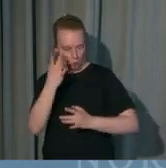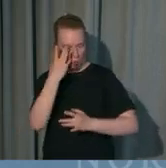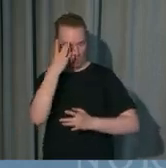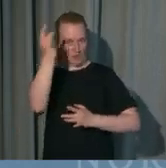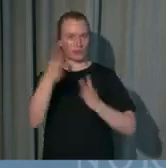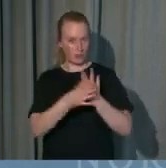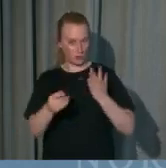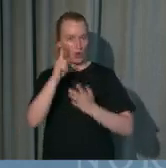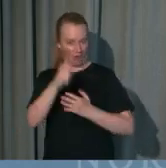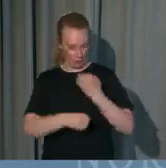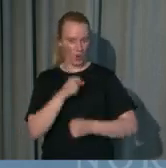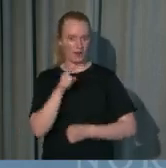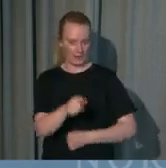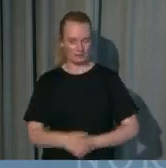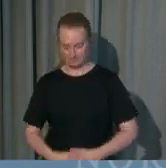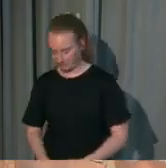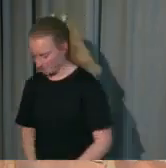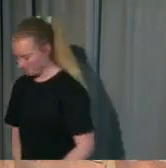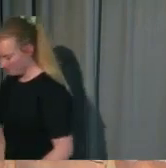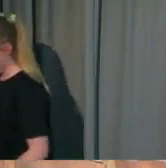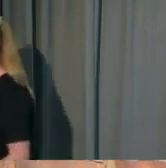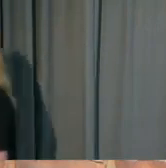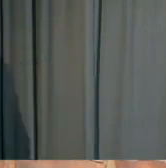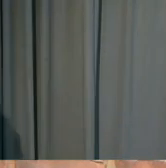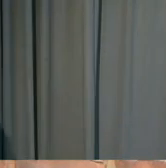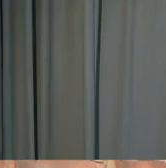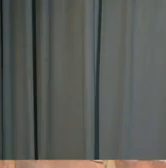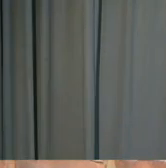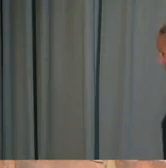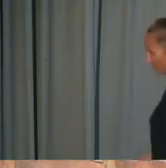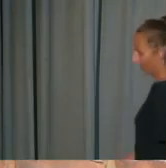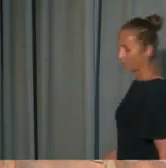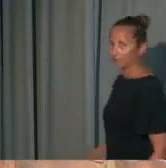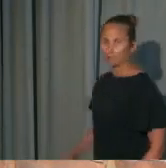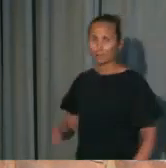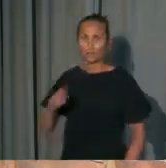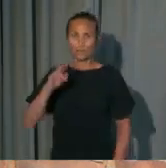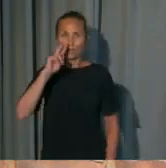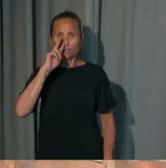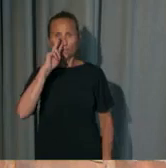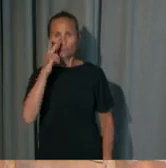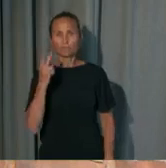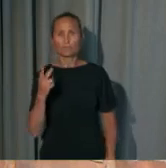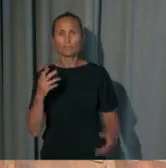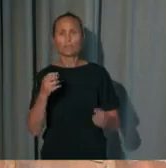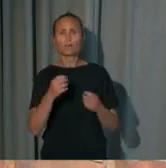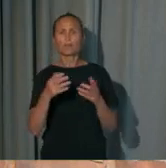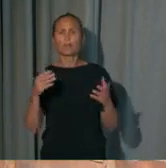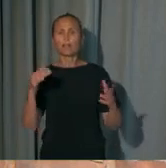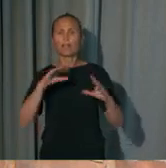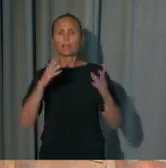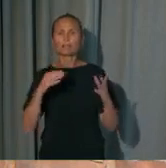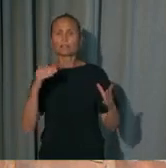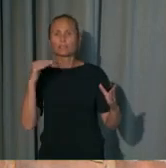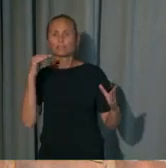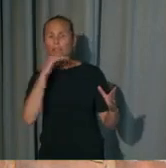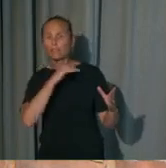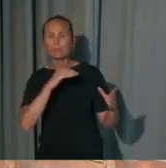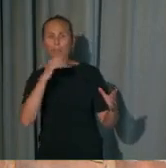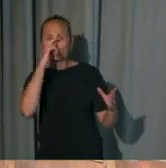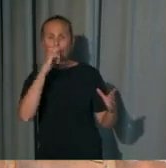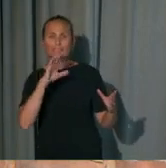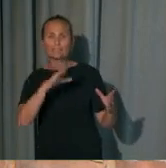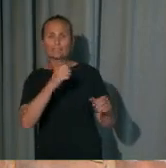det. Så er et spørsmål til, spørsmål nummer to. I mange land i verden er skjeve menneskers sikkerhet dårlig.